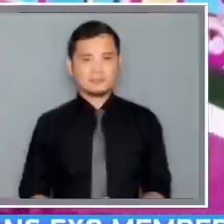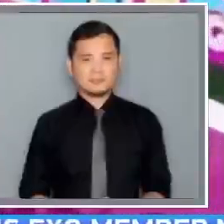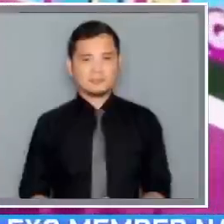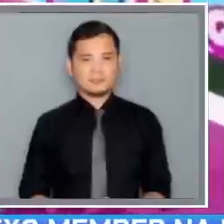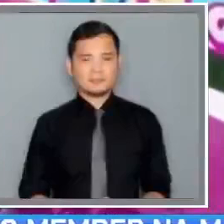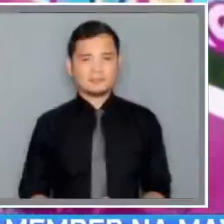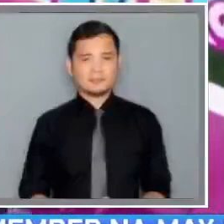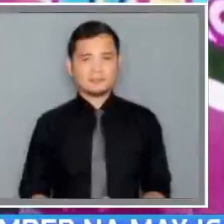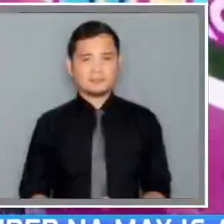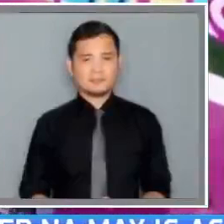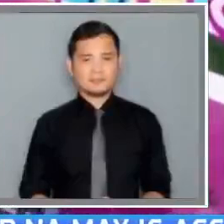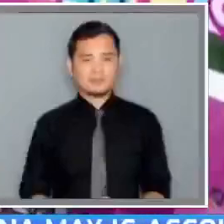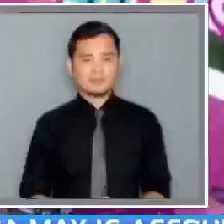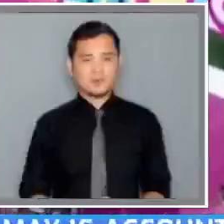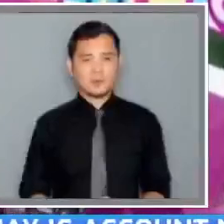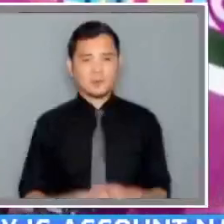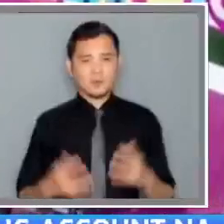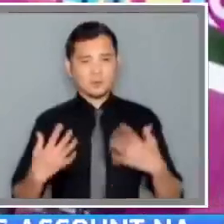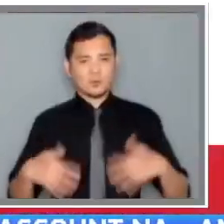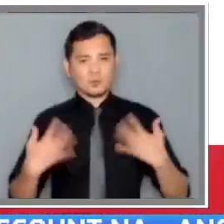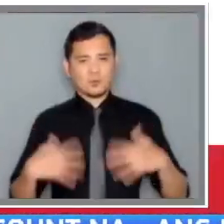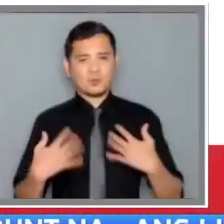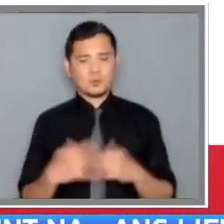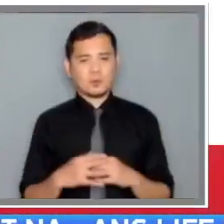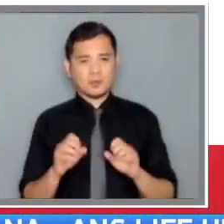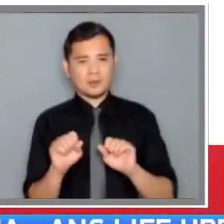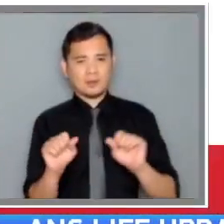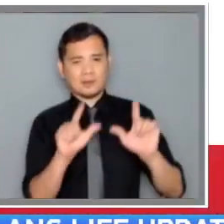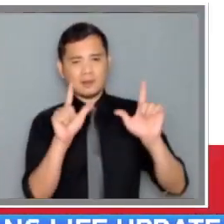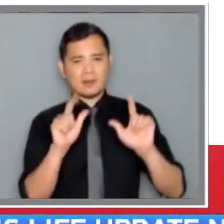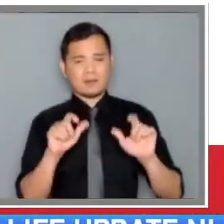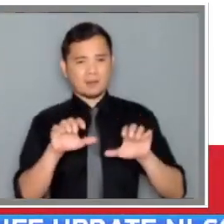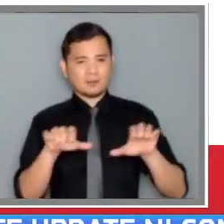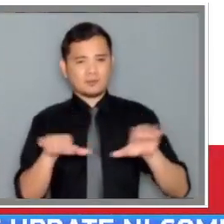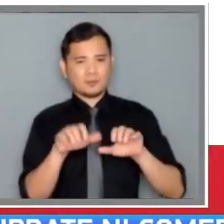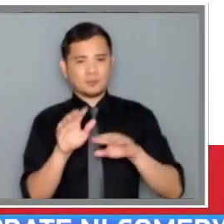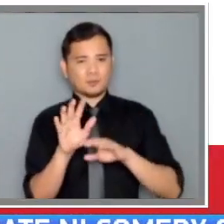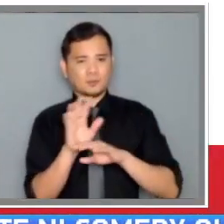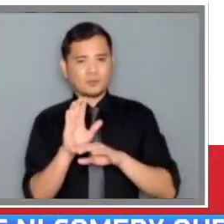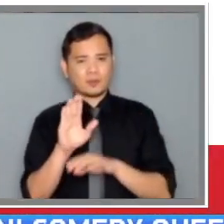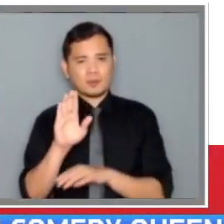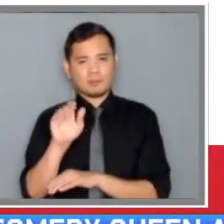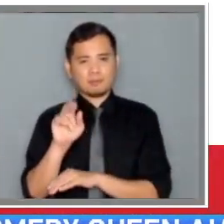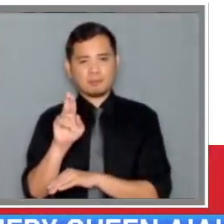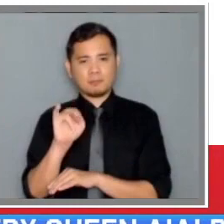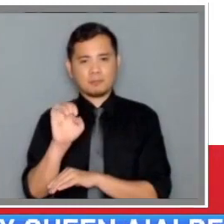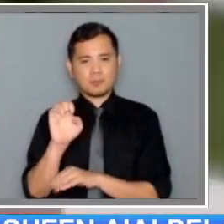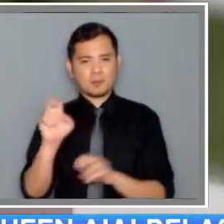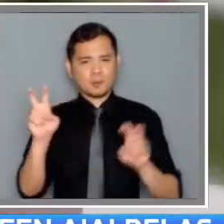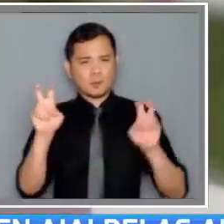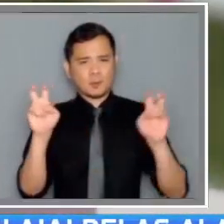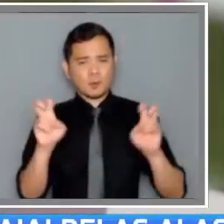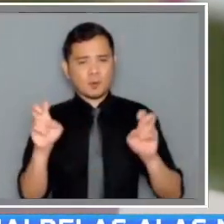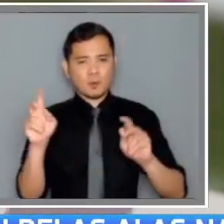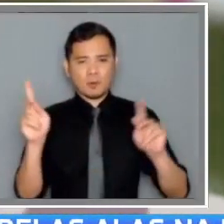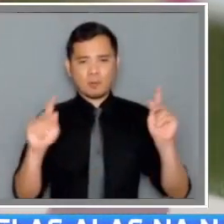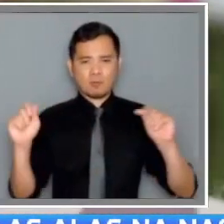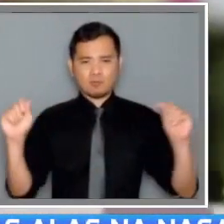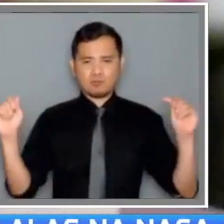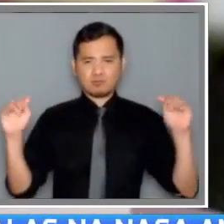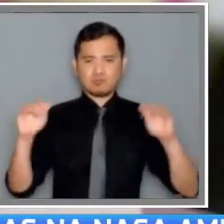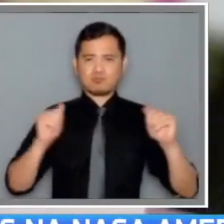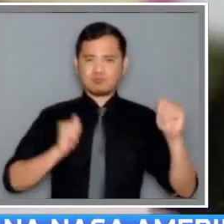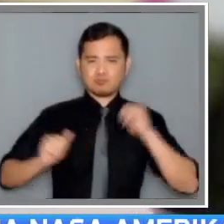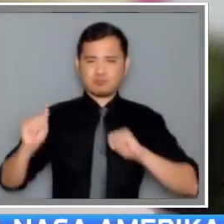Star-studded ang world premiere ng live-action film na Barbie. Hindi mawawala riyan ang bida na si Margot Robbie in her black gown, pati si Ryan Gosling